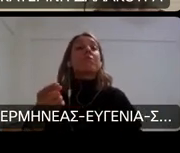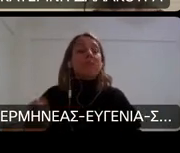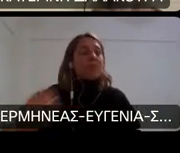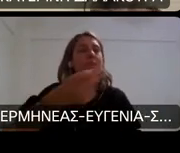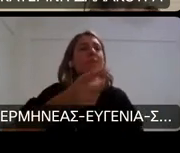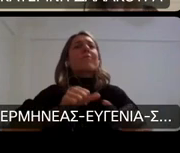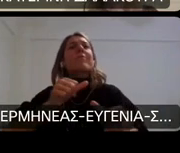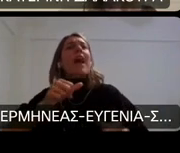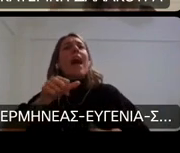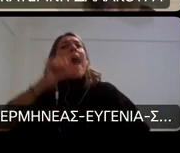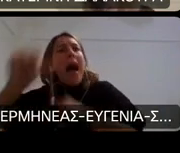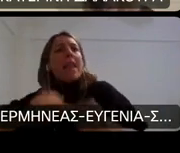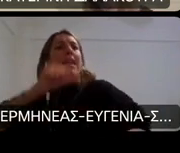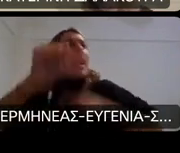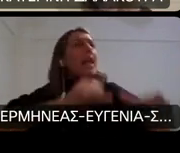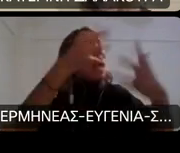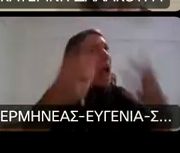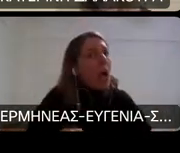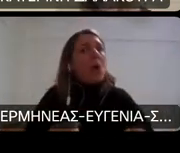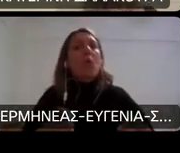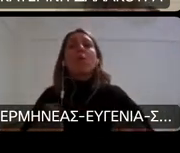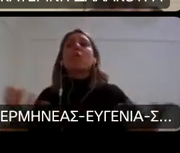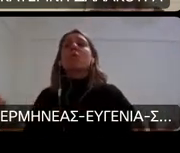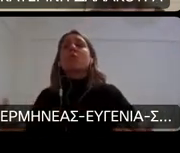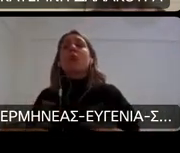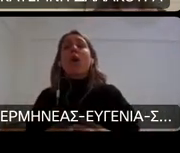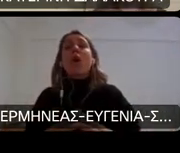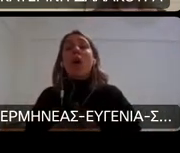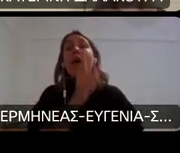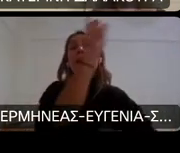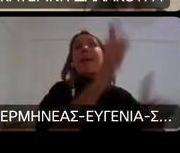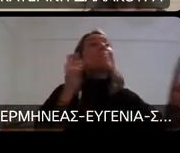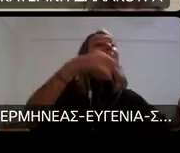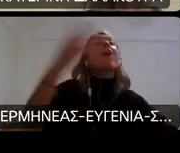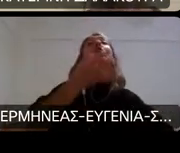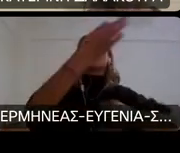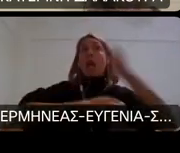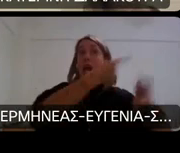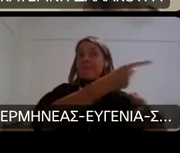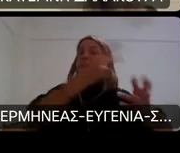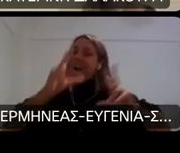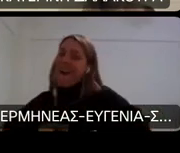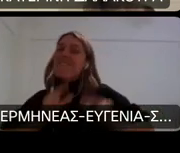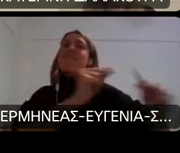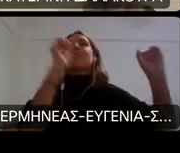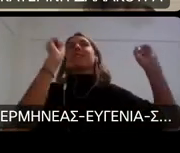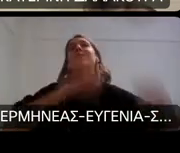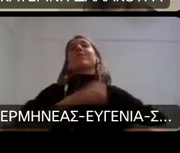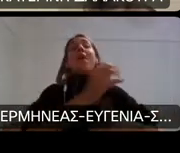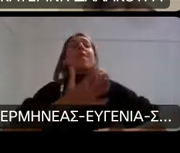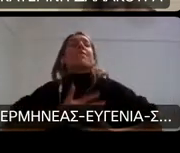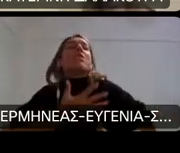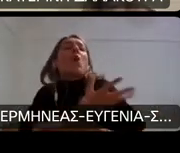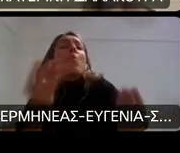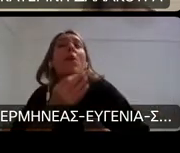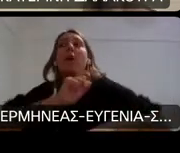και αμφισβητής. Όλα τα υπόλοιπα, παραπέμπω σε όσα υπενήχθηκε η κυρία Παυλίδου. Ευχαριστώ πολύ. Προσπάθησα όσο μπορώ να